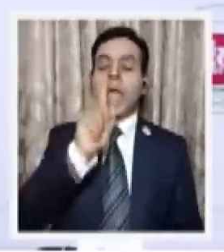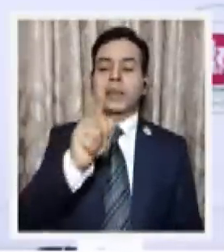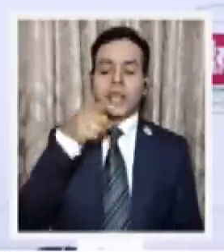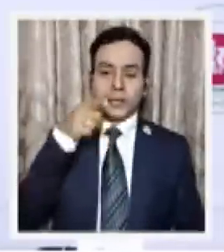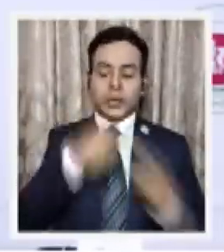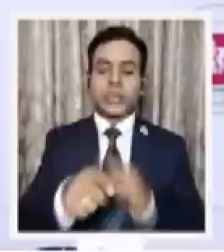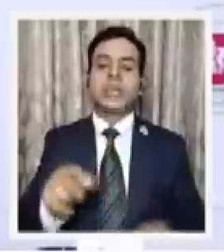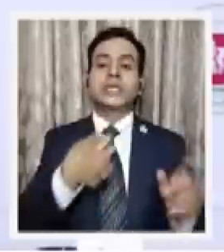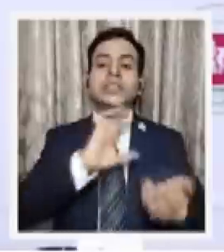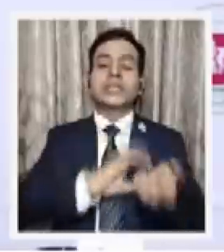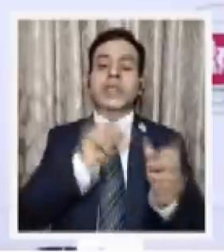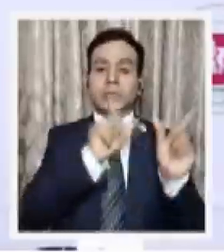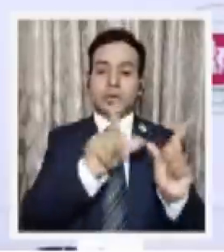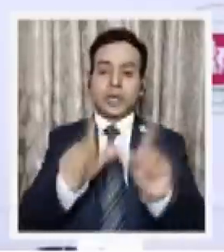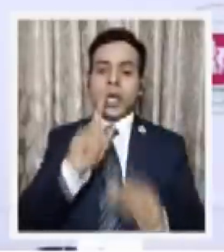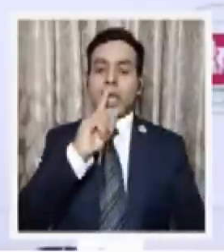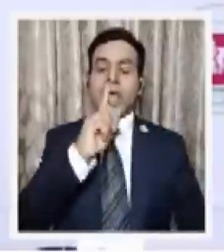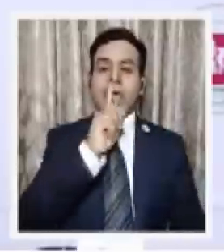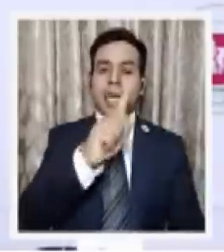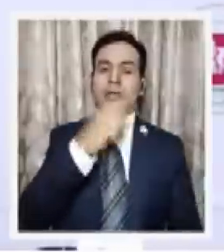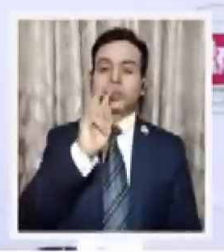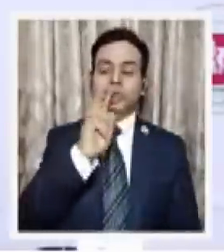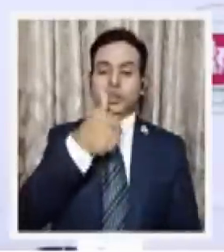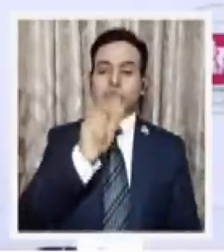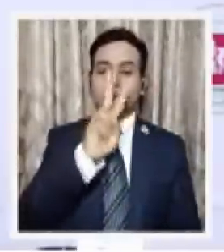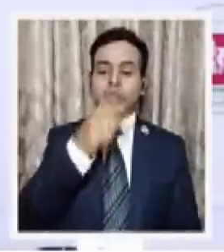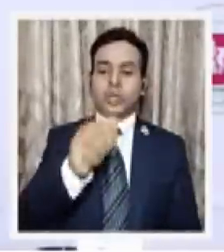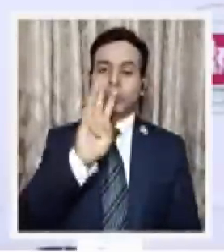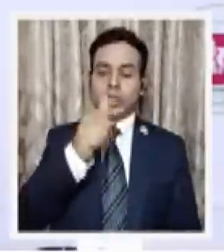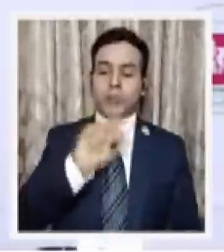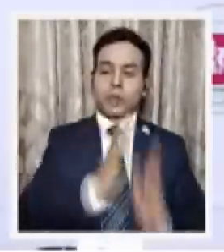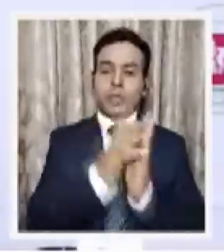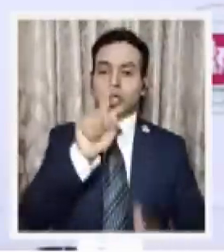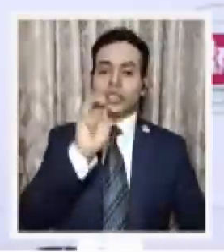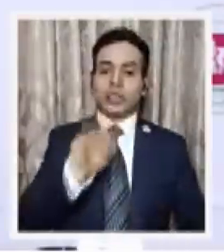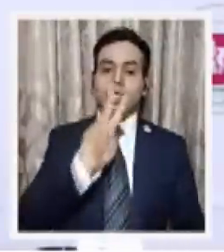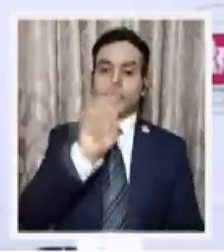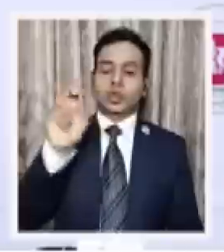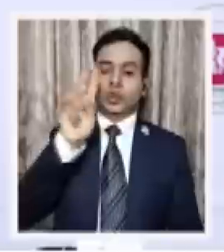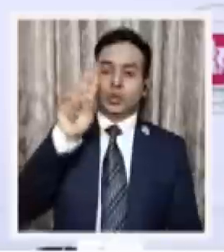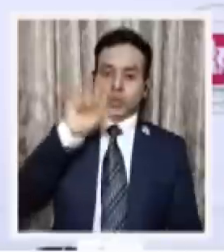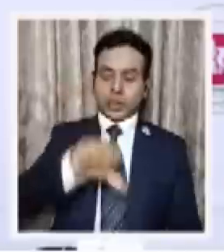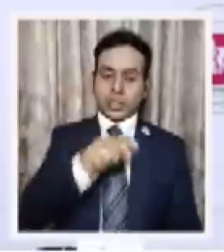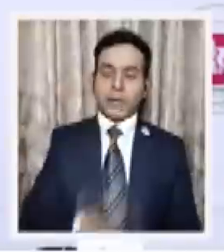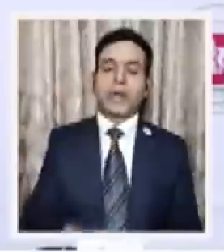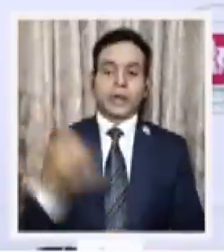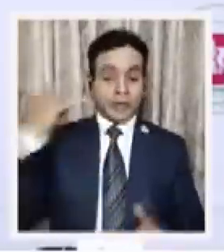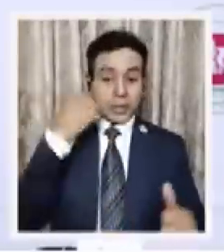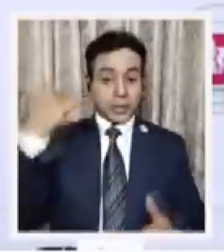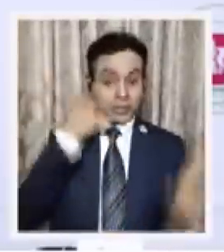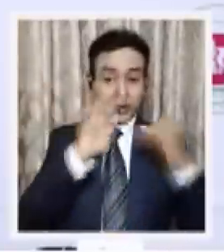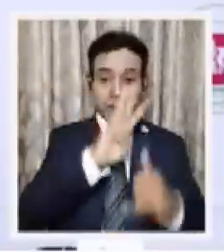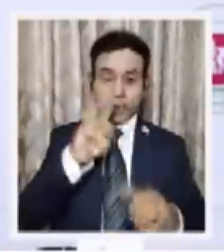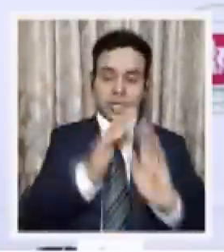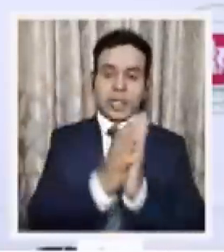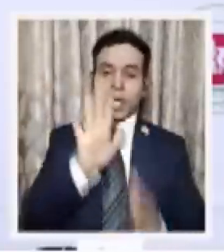বাতায়ন 1,6,2,6,3-এ ফোন 24 ঘন্টায় 10,229টি এবং 333 এই হটলাইনে